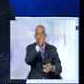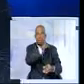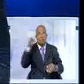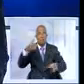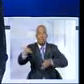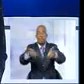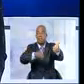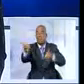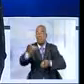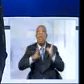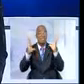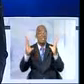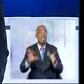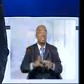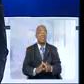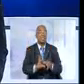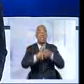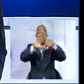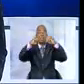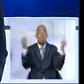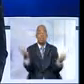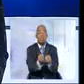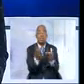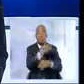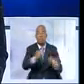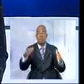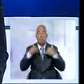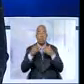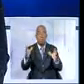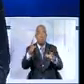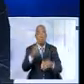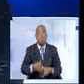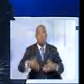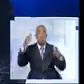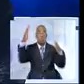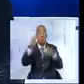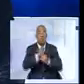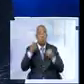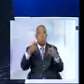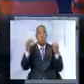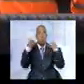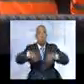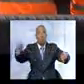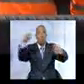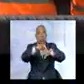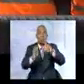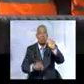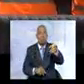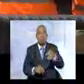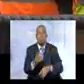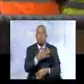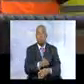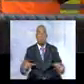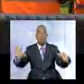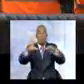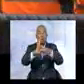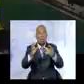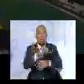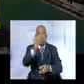économiques présents à cette rencontre s'informent sur les opportunités d'affaires. Le point avec Noël Nyanyo. Le